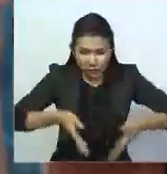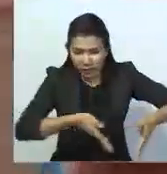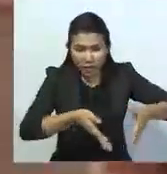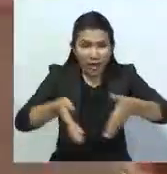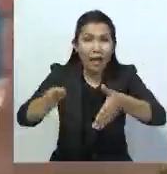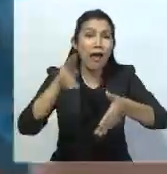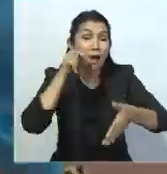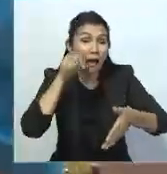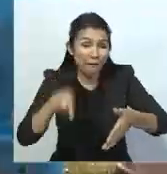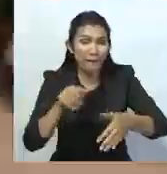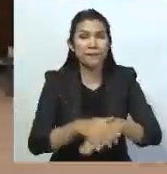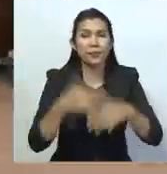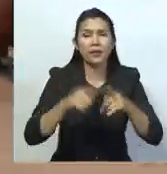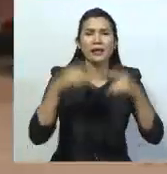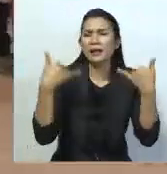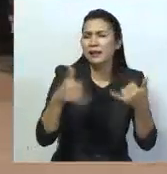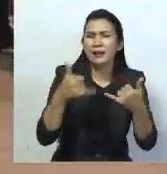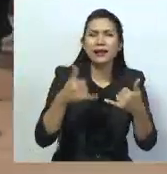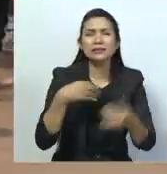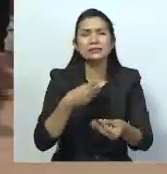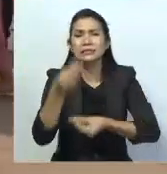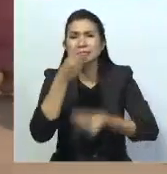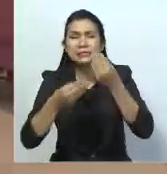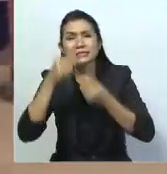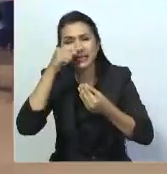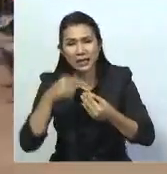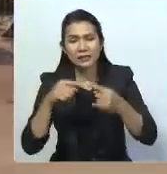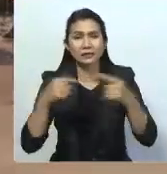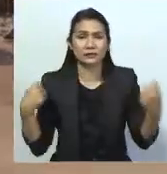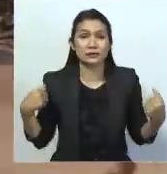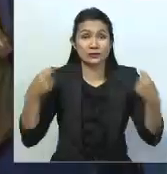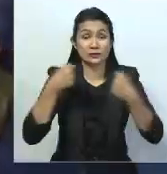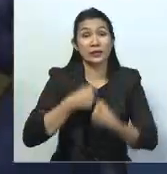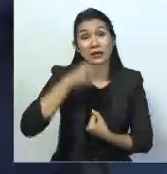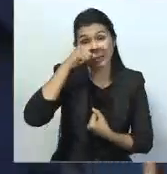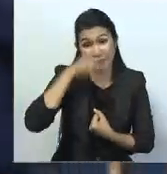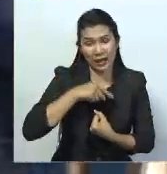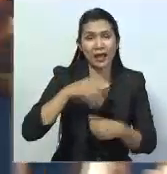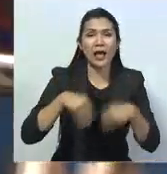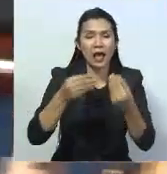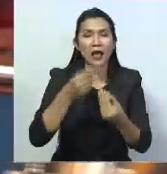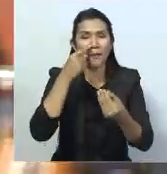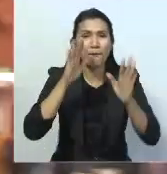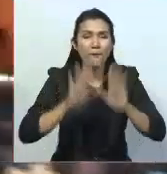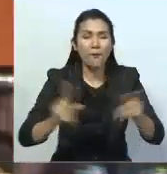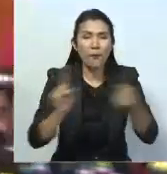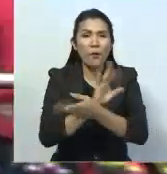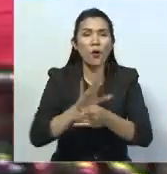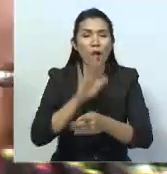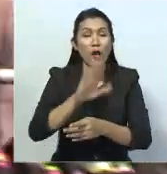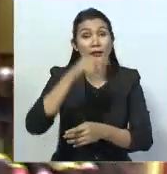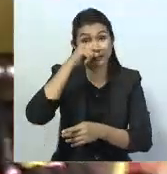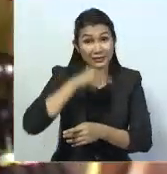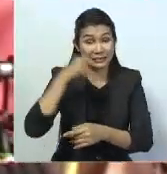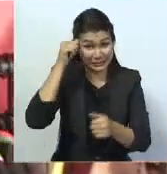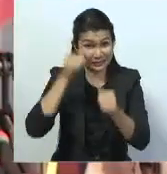ะแล้วก็มีการจัดแสดงการละเล่นพื้นบ้านอาหารไทยการแต่งกายชุดไทยให้ประชาชนเนี่ยได้สัมผัสถึงเอกลักษณ์ประเพณีของไท